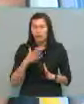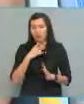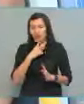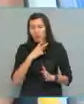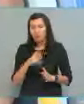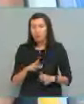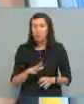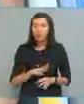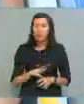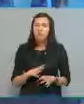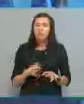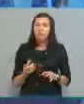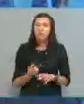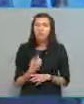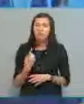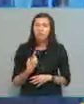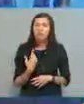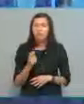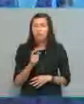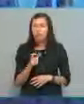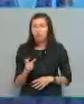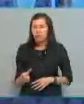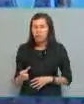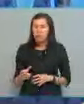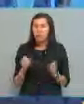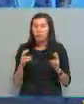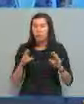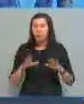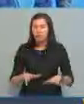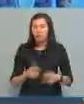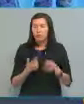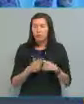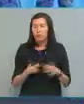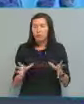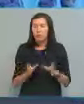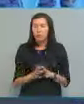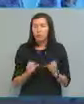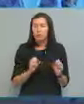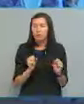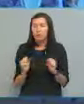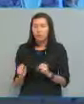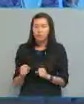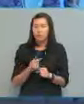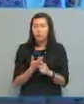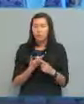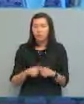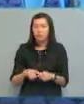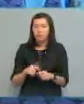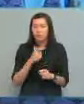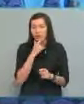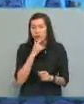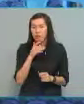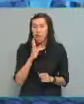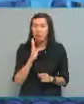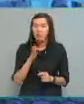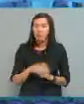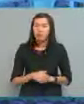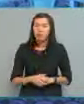көзімен көрді. Сала жетекшісі жолаушы тасымалдаушылардың қауіпсіздік құралдары мен қорғаныш құрылғыларына баса назар